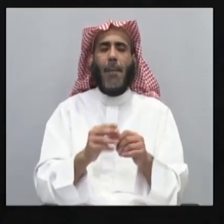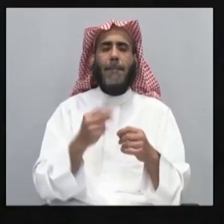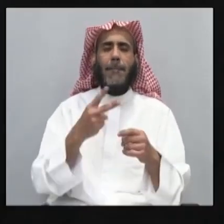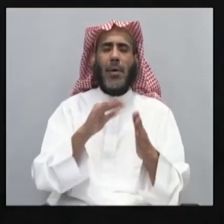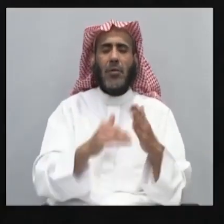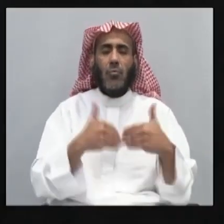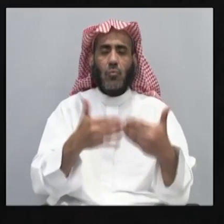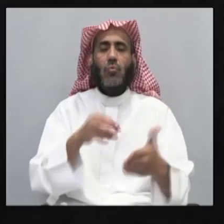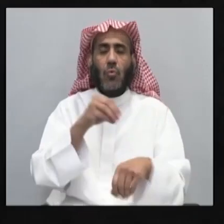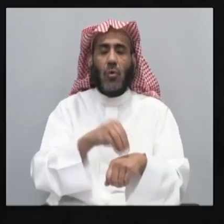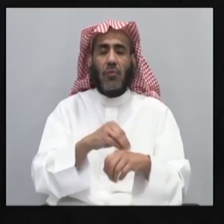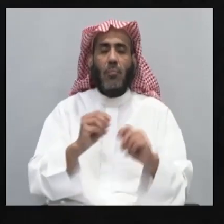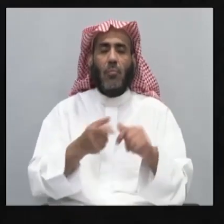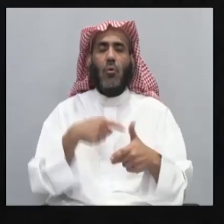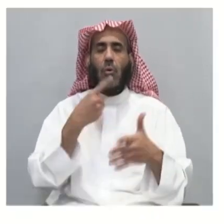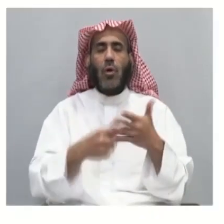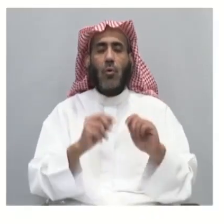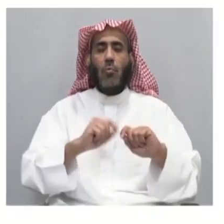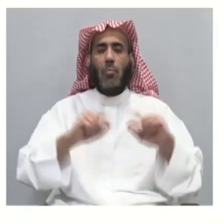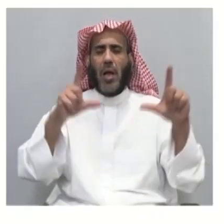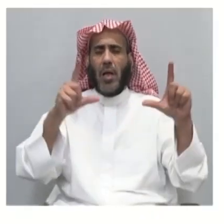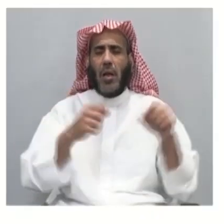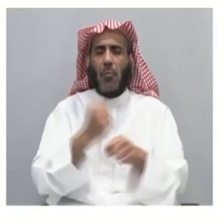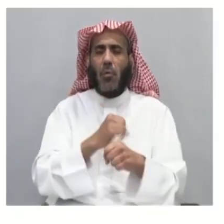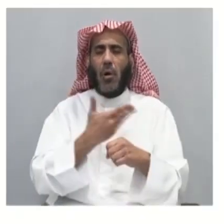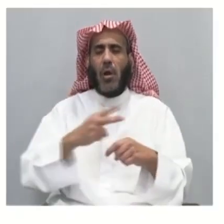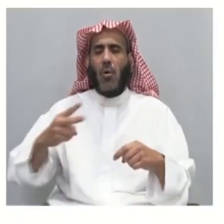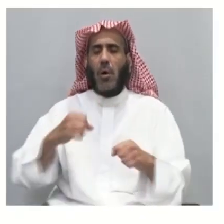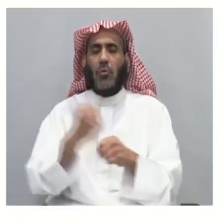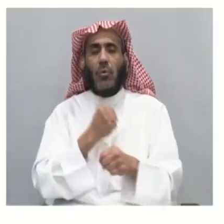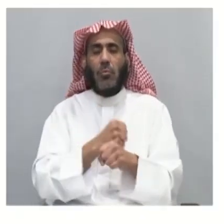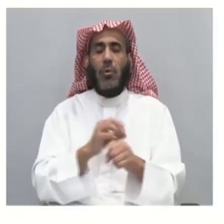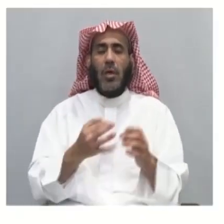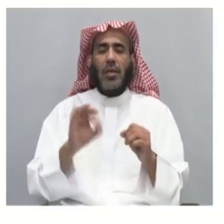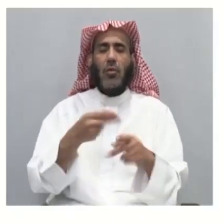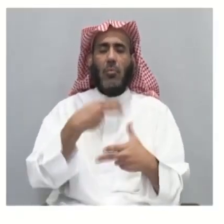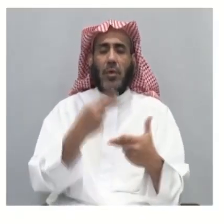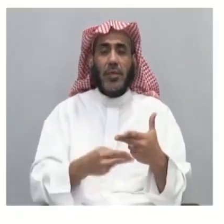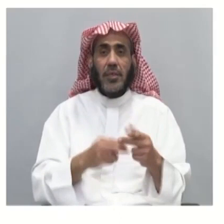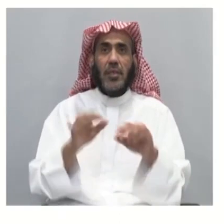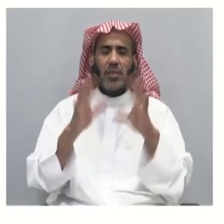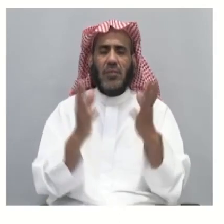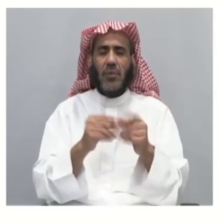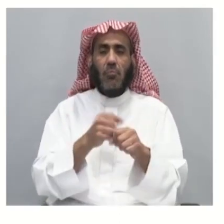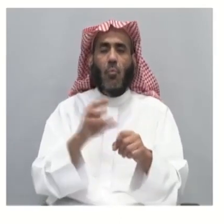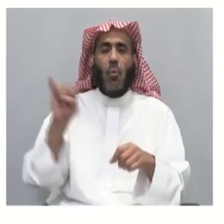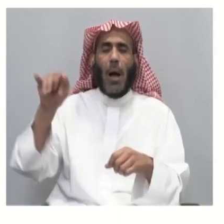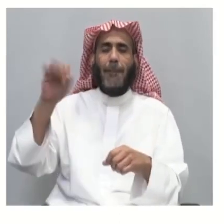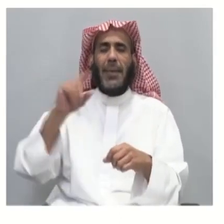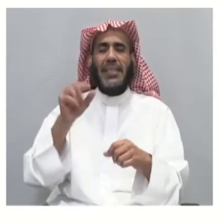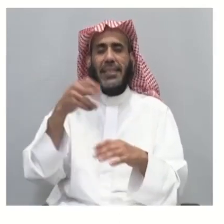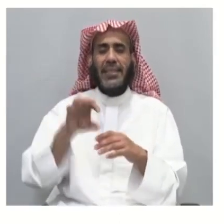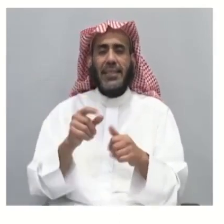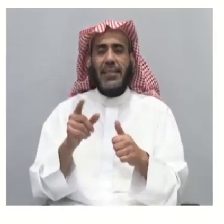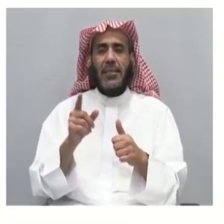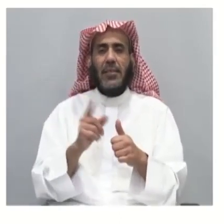نستطيع ان نضيف ثم نبين دورهم او نوعهم وبعد ذلك الصفات ودورهم فنقول هنا محمد ايضا